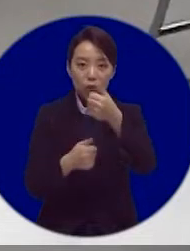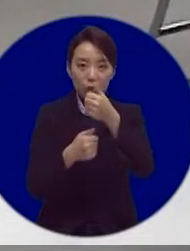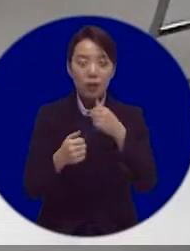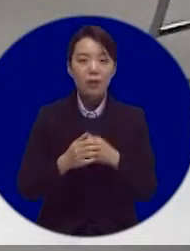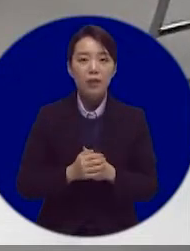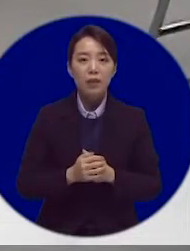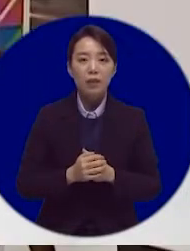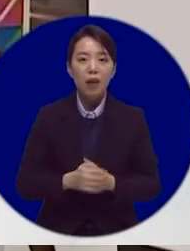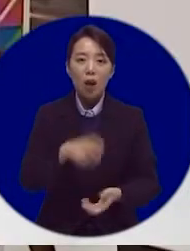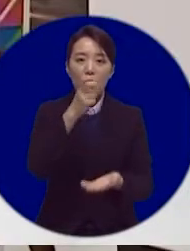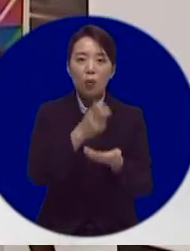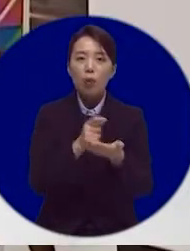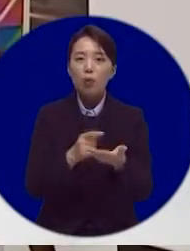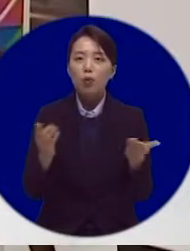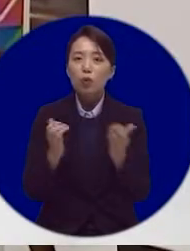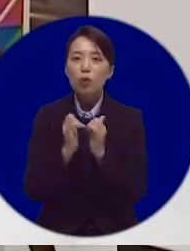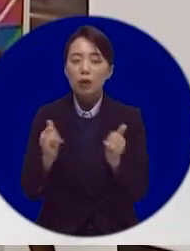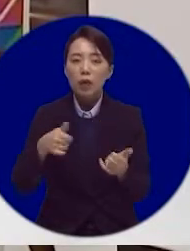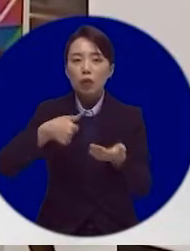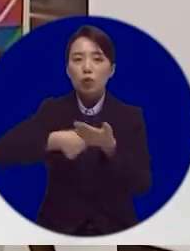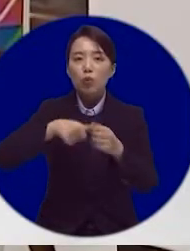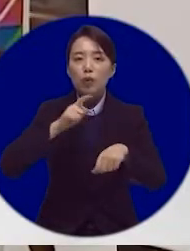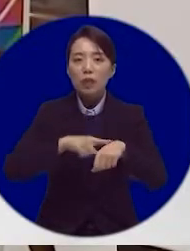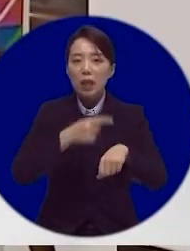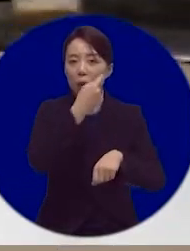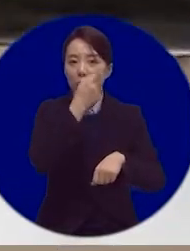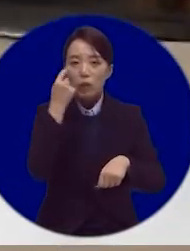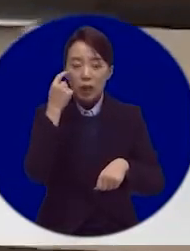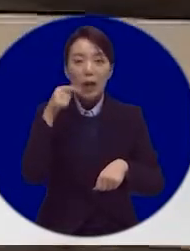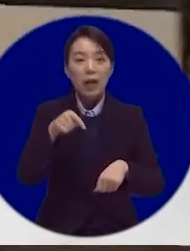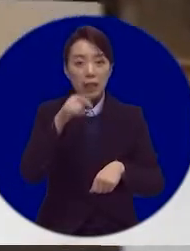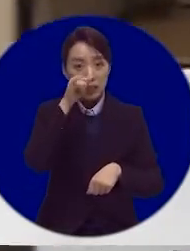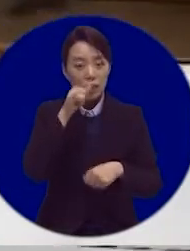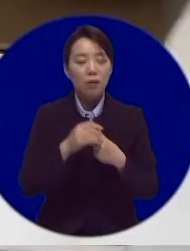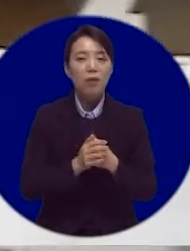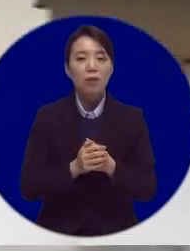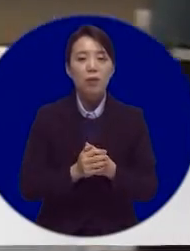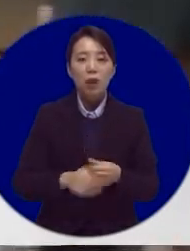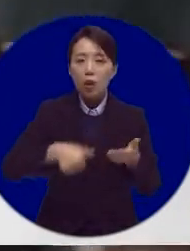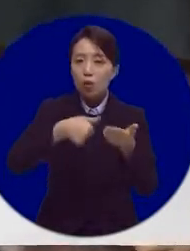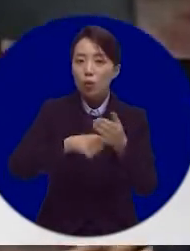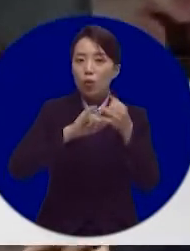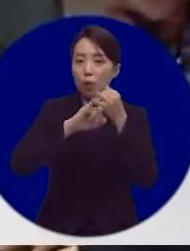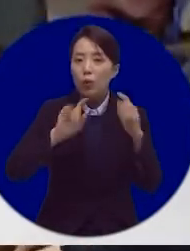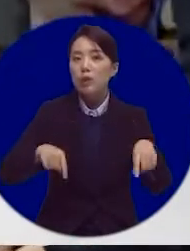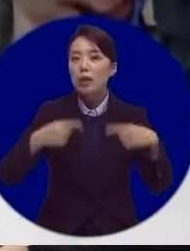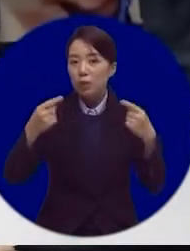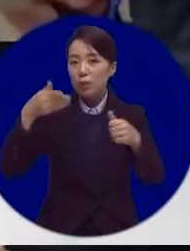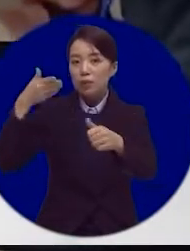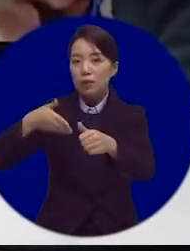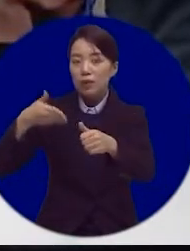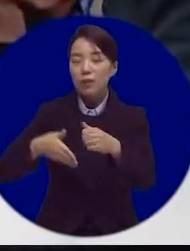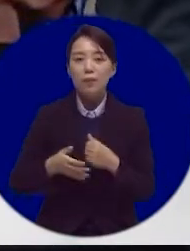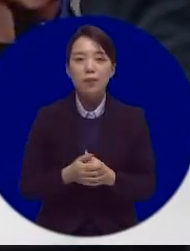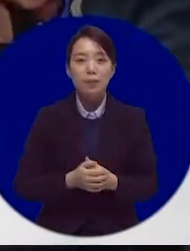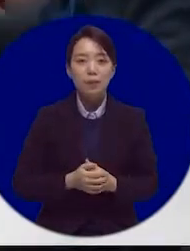중앙선거관리위원회는 법으로 근로자의 투표 시간 보장이 규정되어 있는 만큼 투표에 꼭 참여해 줄 것을